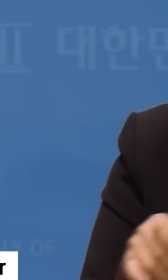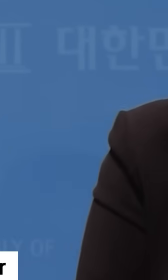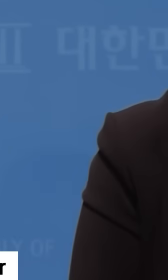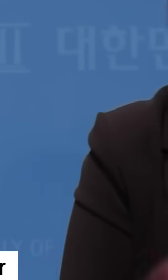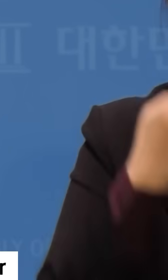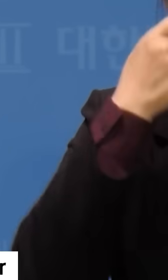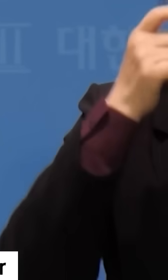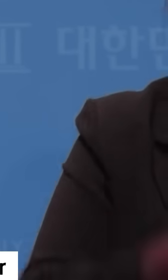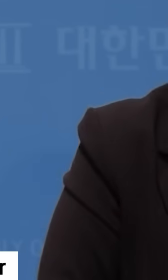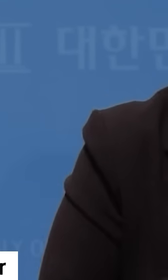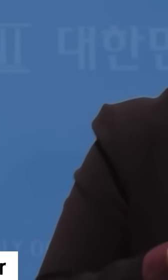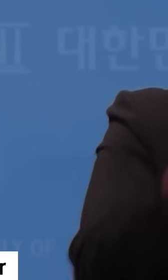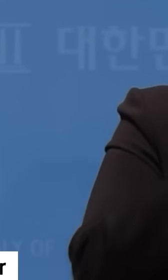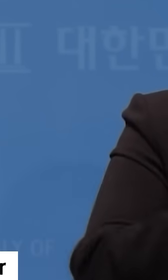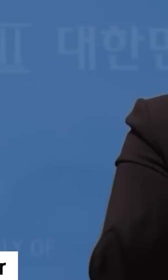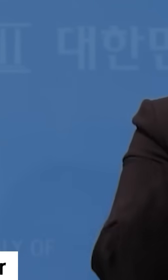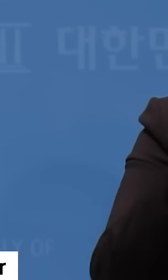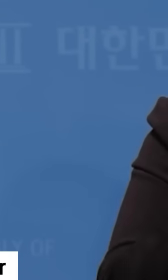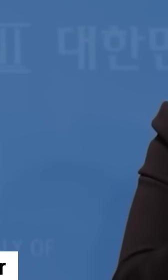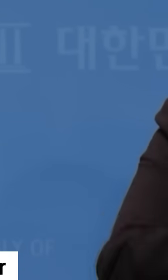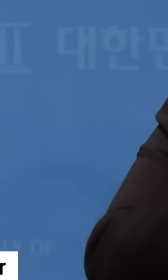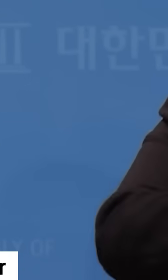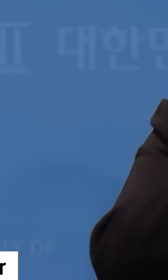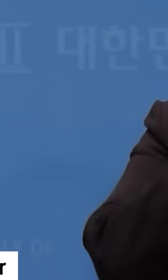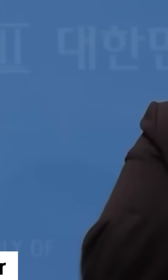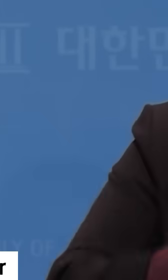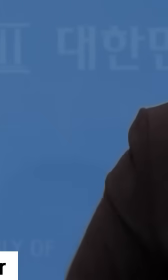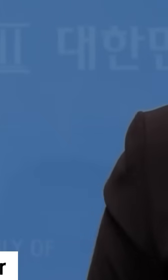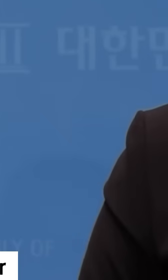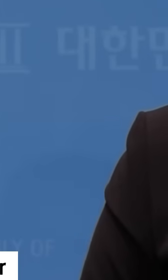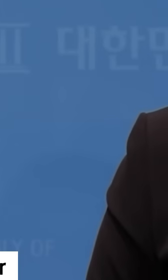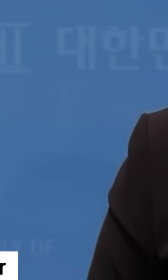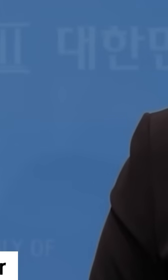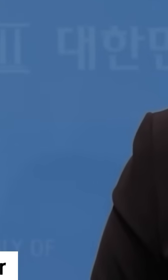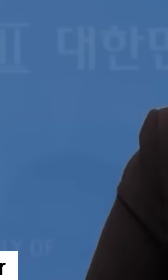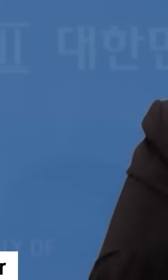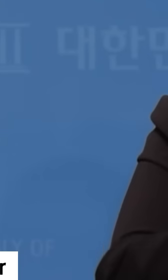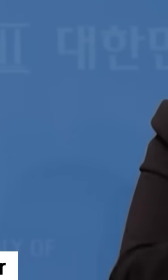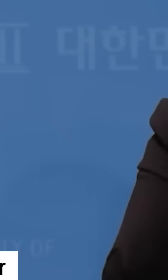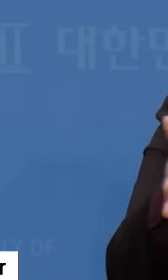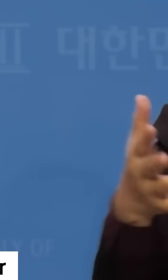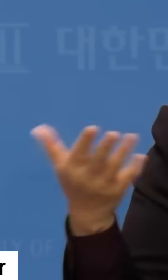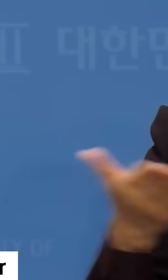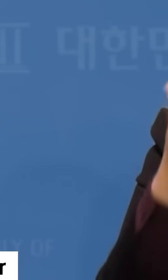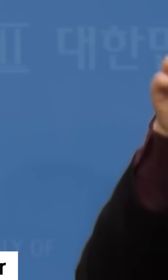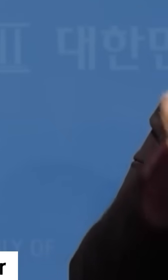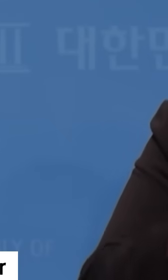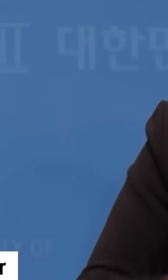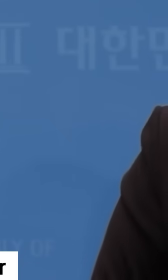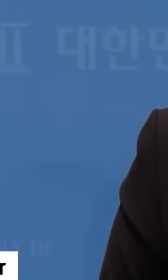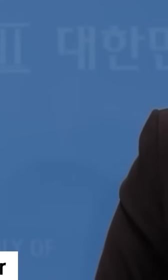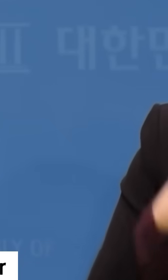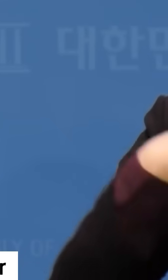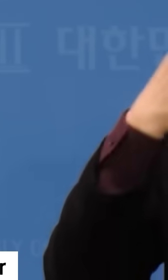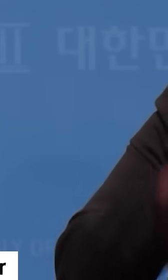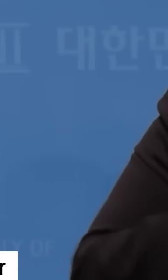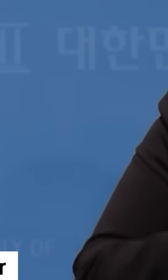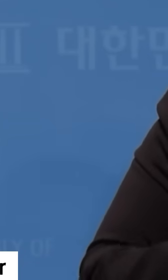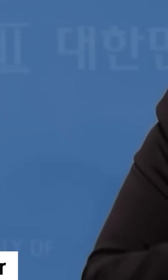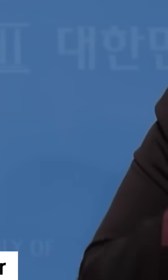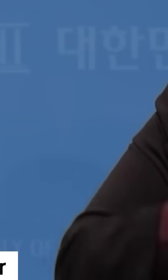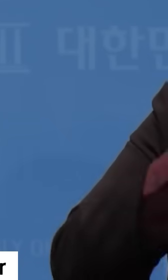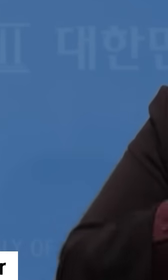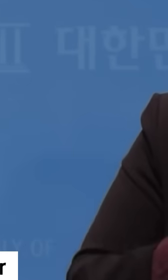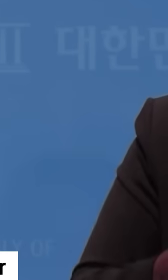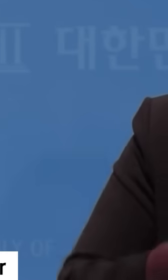신속하게 퇴출시킬 수 있는 법안을 만들겠습니다. 법제관 시절 제가 열심히 만들었던 스토킹